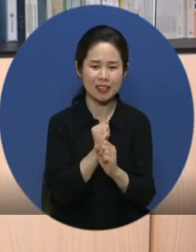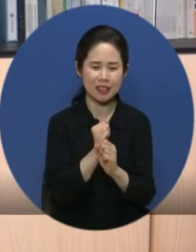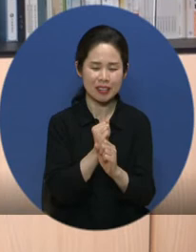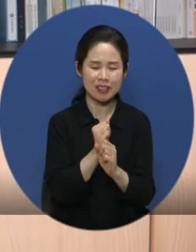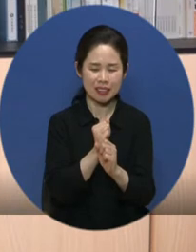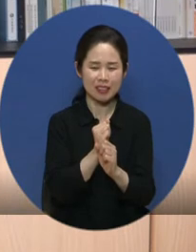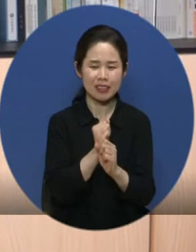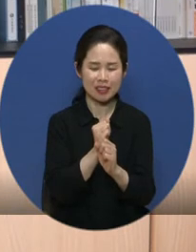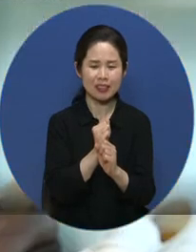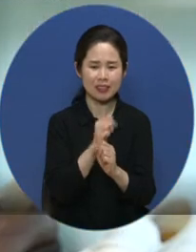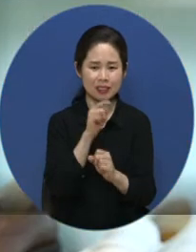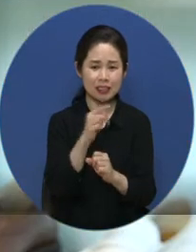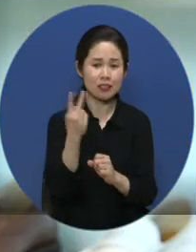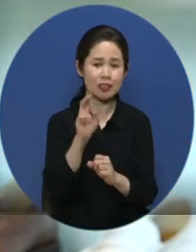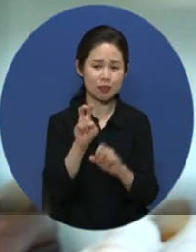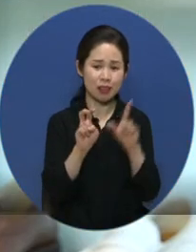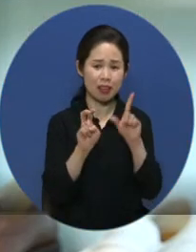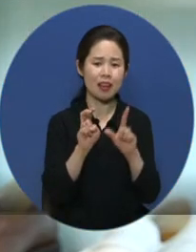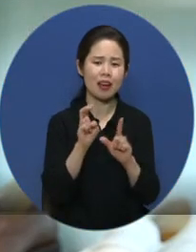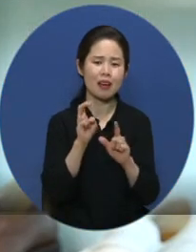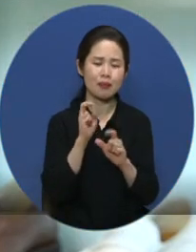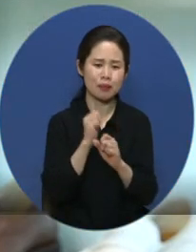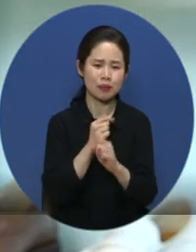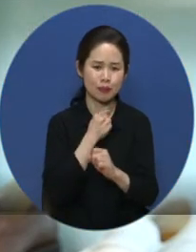일이고 뭐 올해도